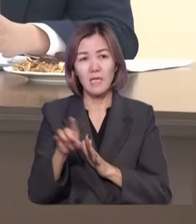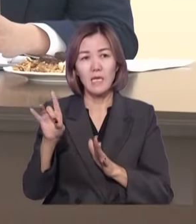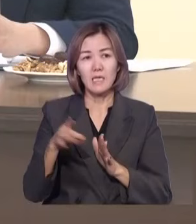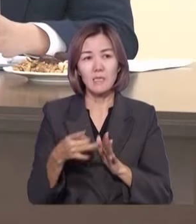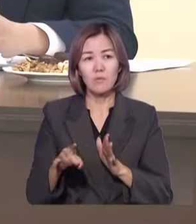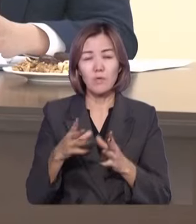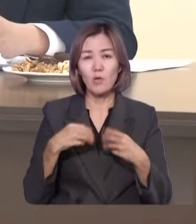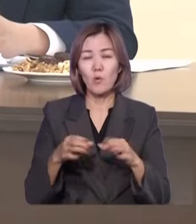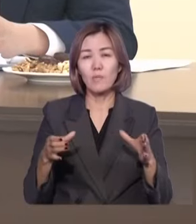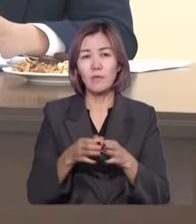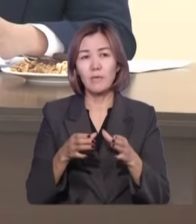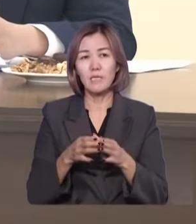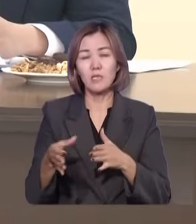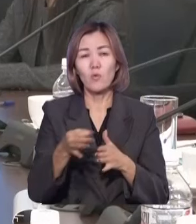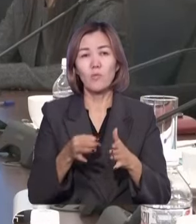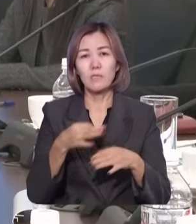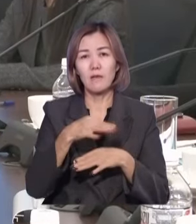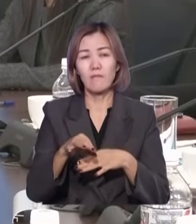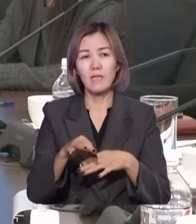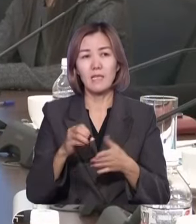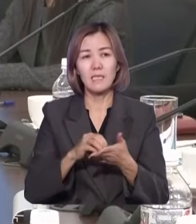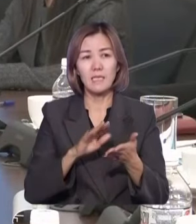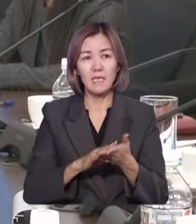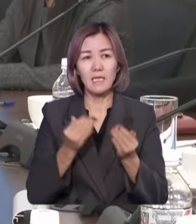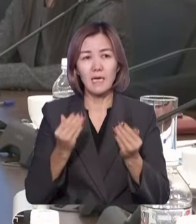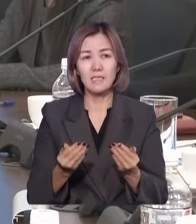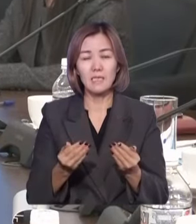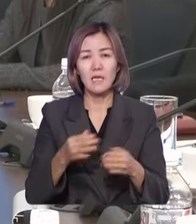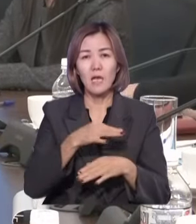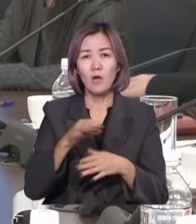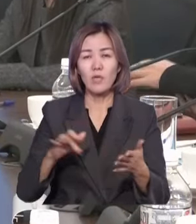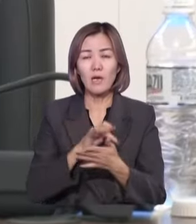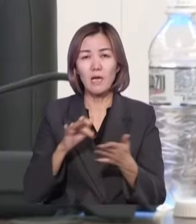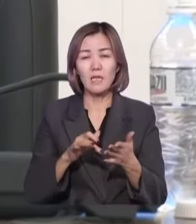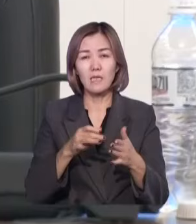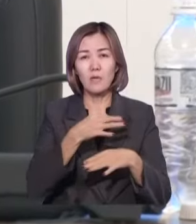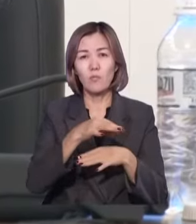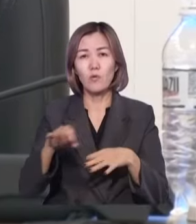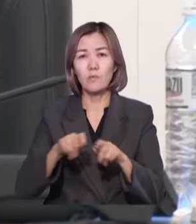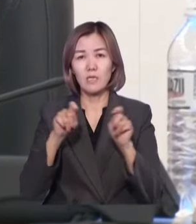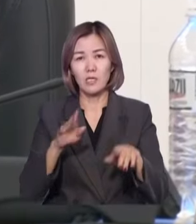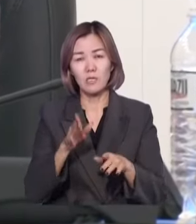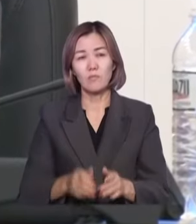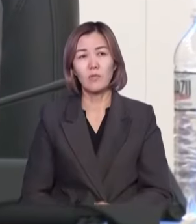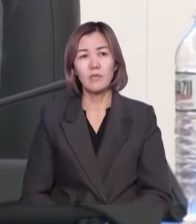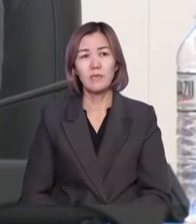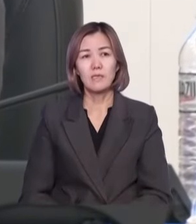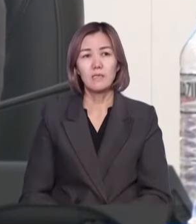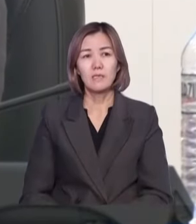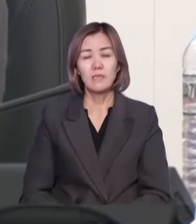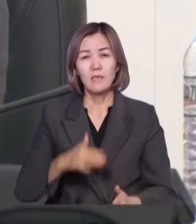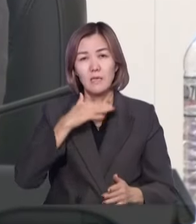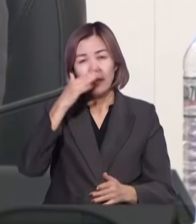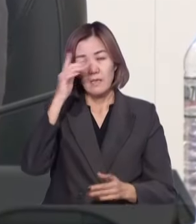Республикалық қоғамдық бірлестіктің облыстық филиалы тіркелді, қазір ол аудан қалаларда бөлімдерін ашпақ. Әкелермен